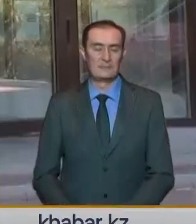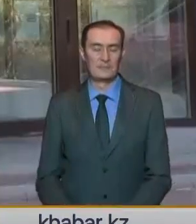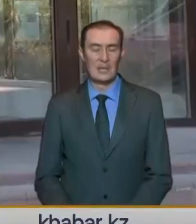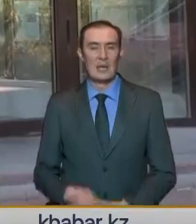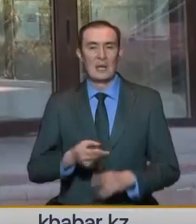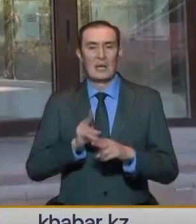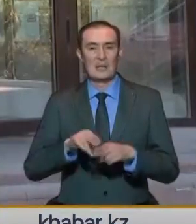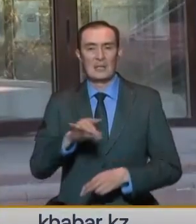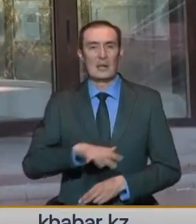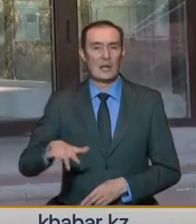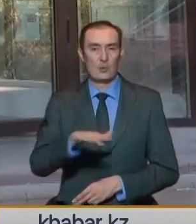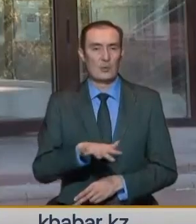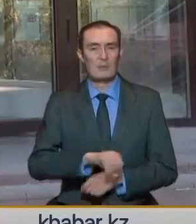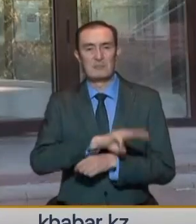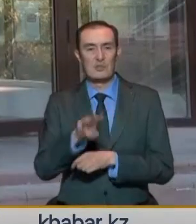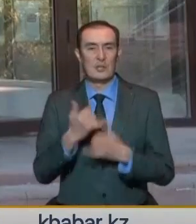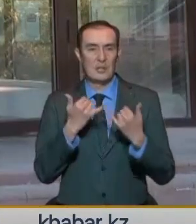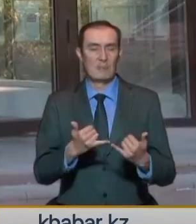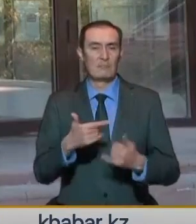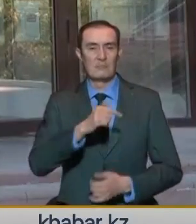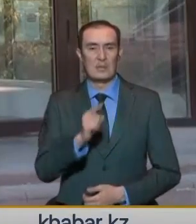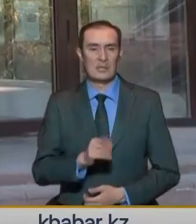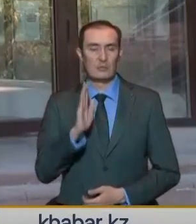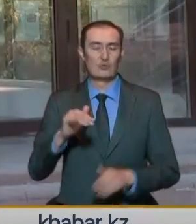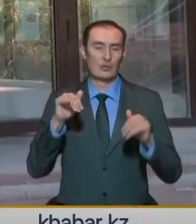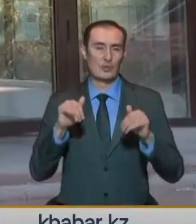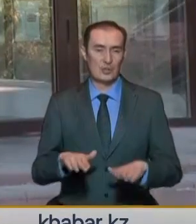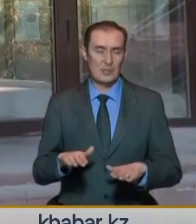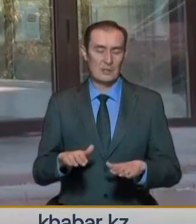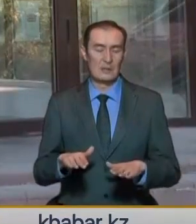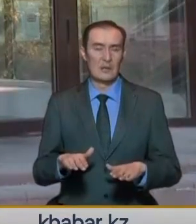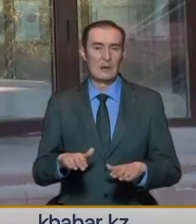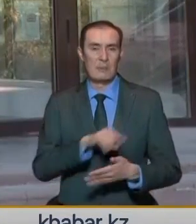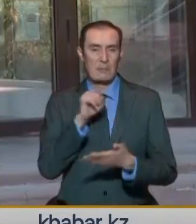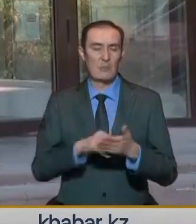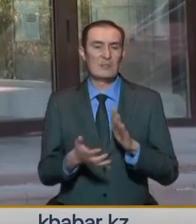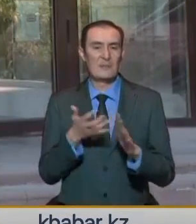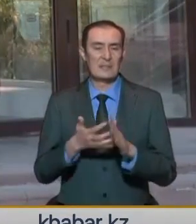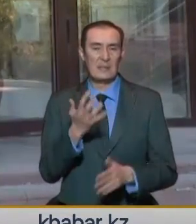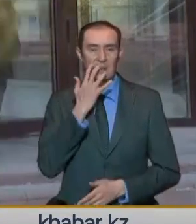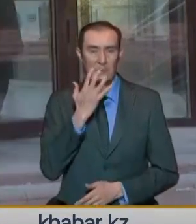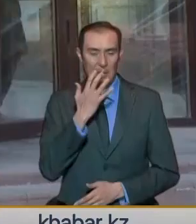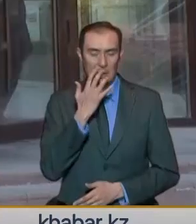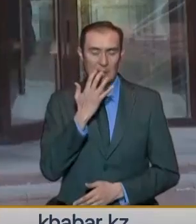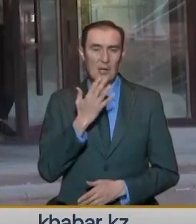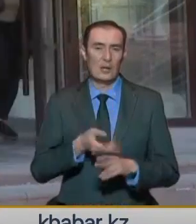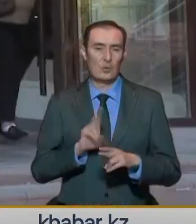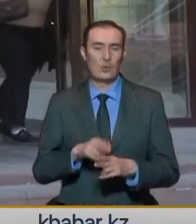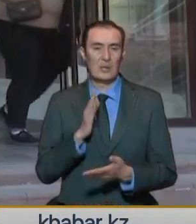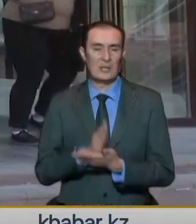данного района, я думаю, решит проблему нехватки дефицита тепла, подаваемое